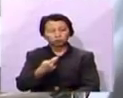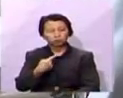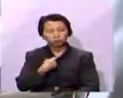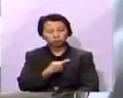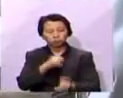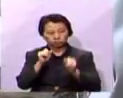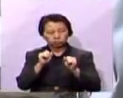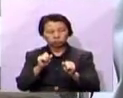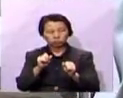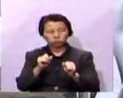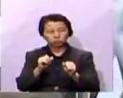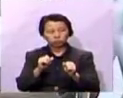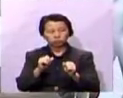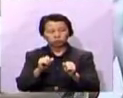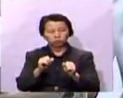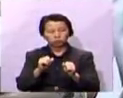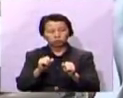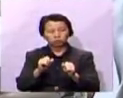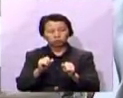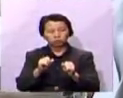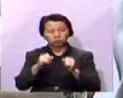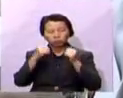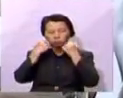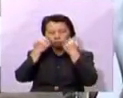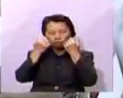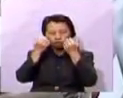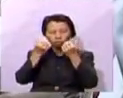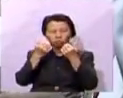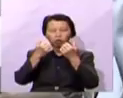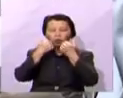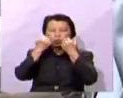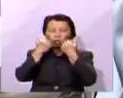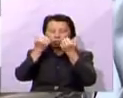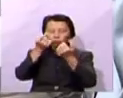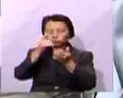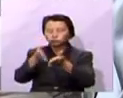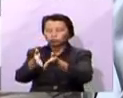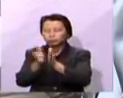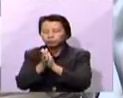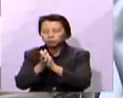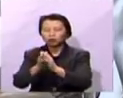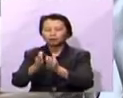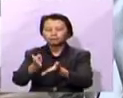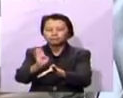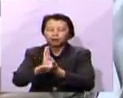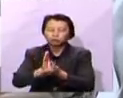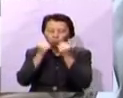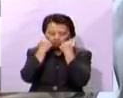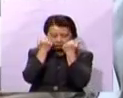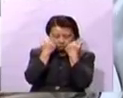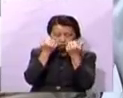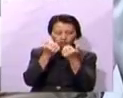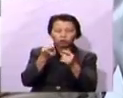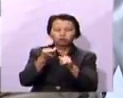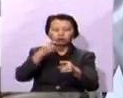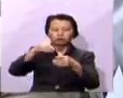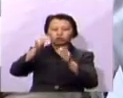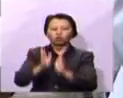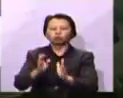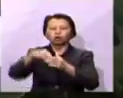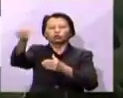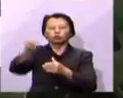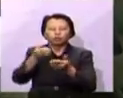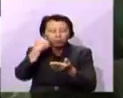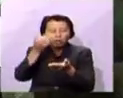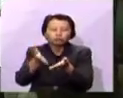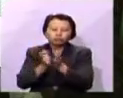malu dan pergi untuk tanya bantuan daripada orang luar.